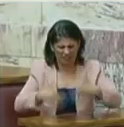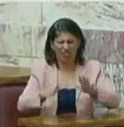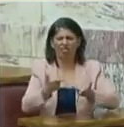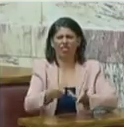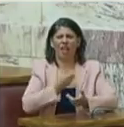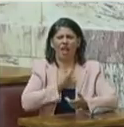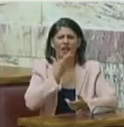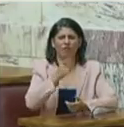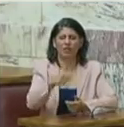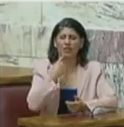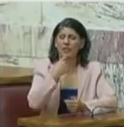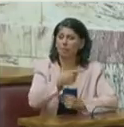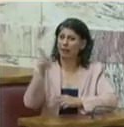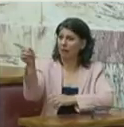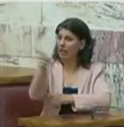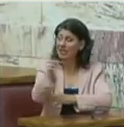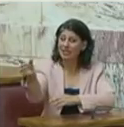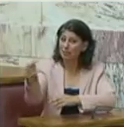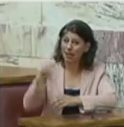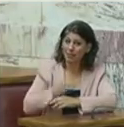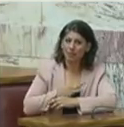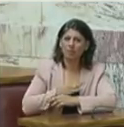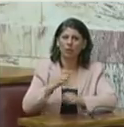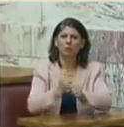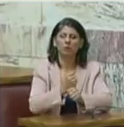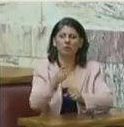πιθανή αδιαλαξία των